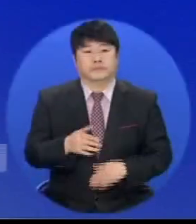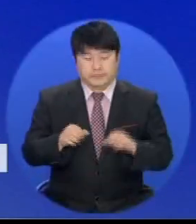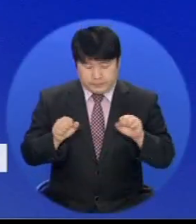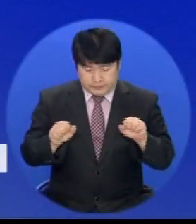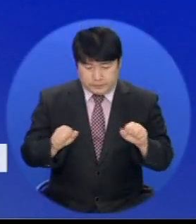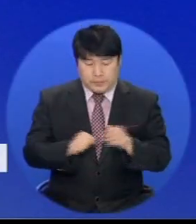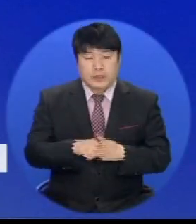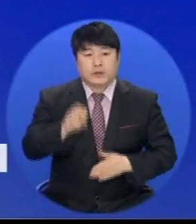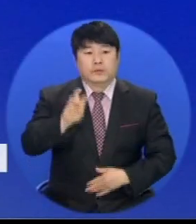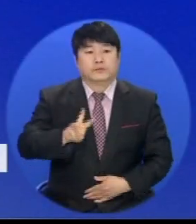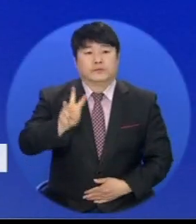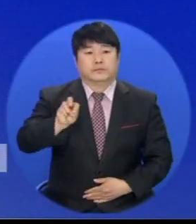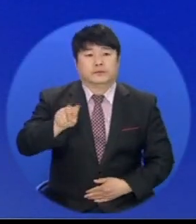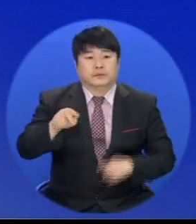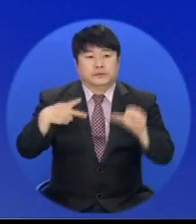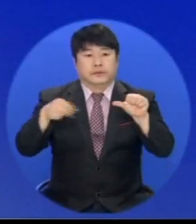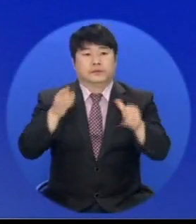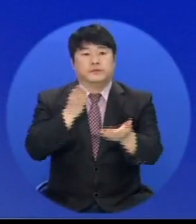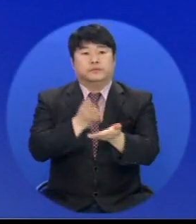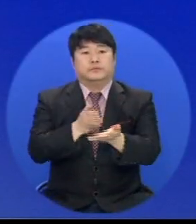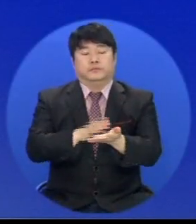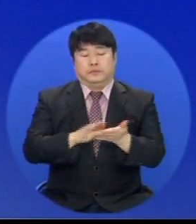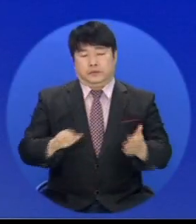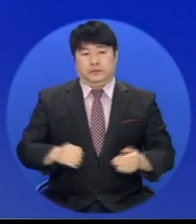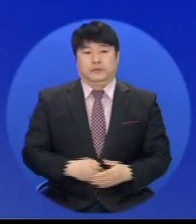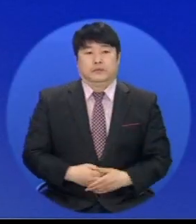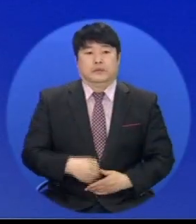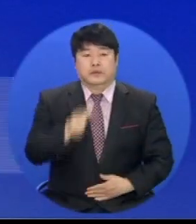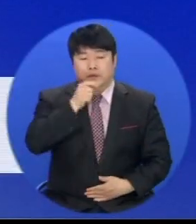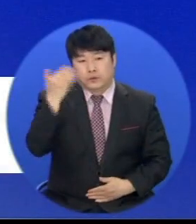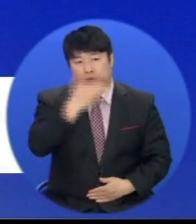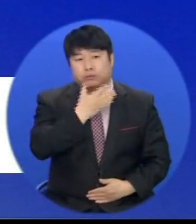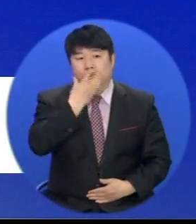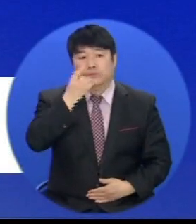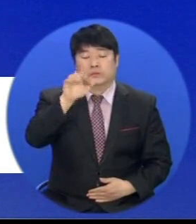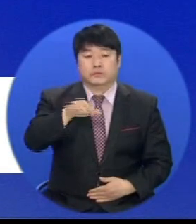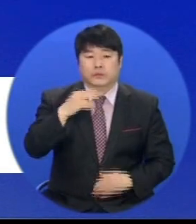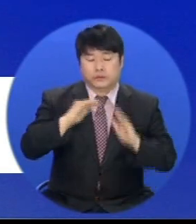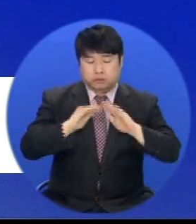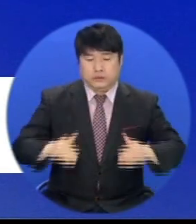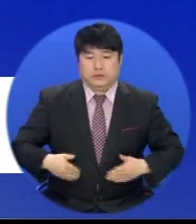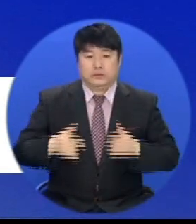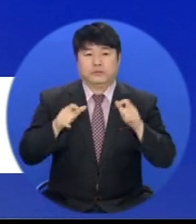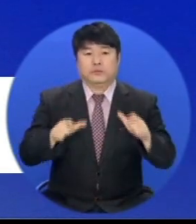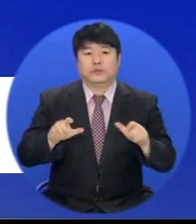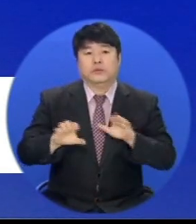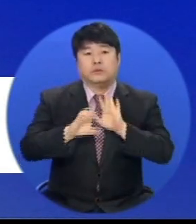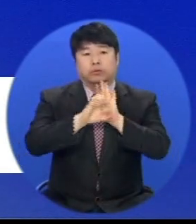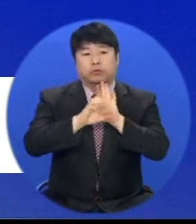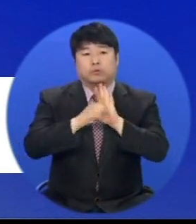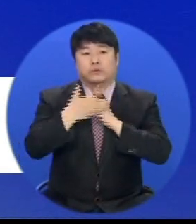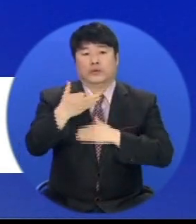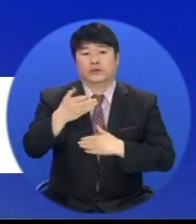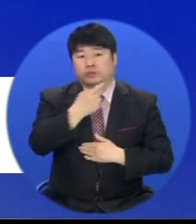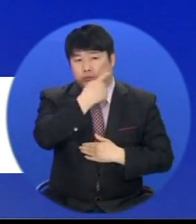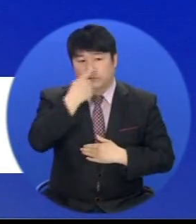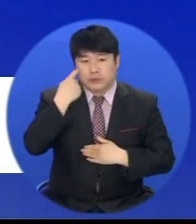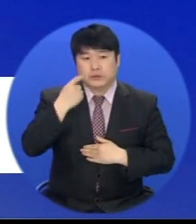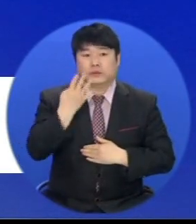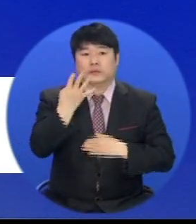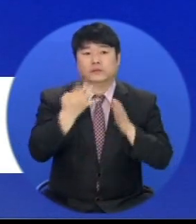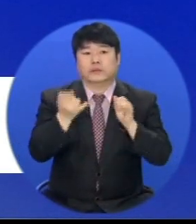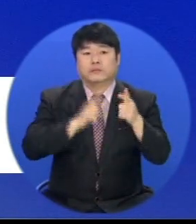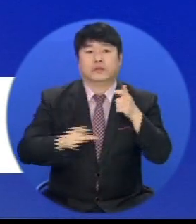여러분 안녕하십니까? 광주 MBC 5시 뉴스입니다. 여수와 순천 등 전남 지역에서 코로나19 확진 환자 4명이